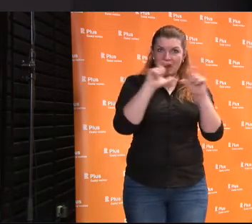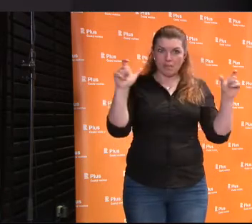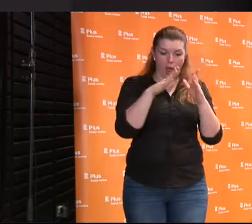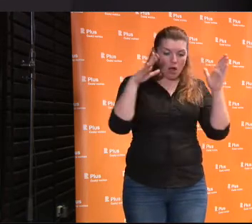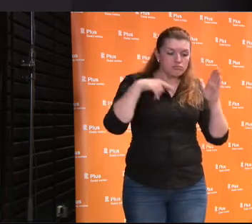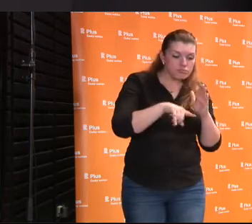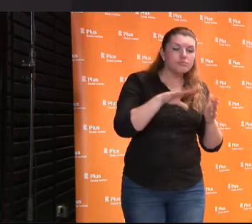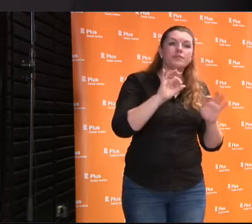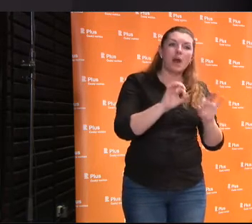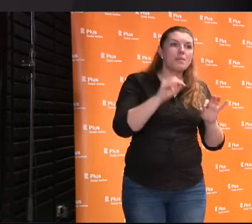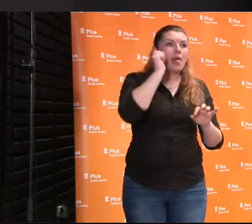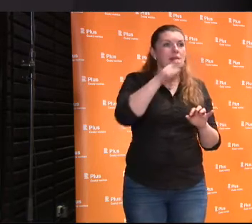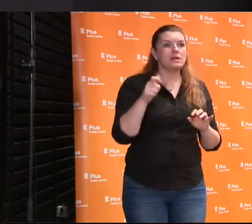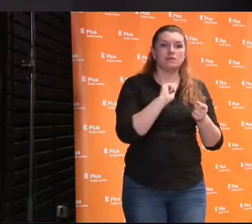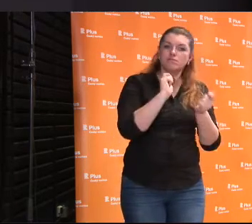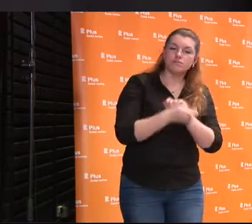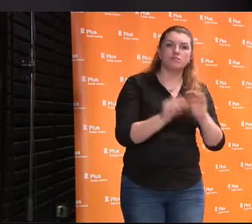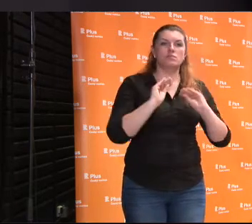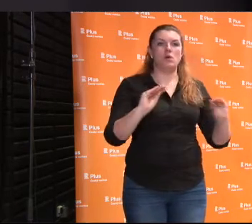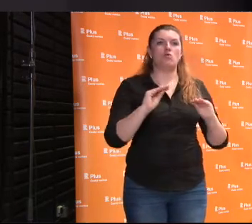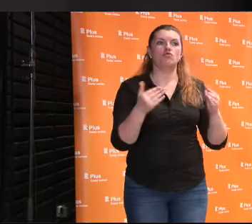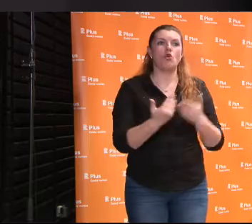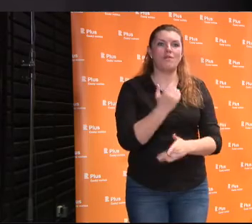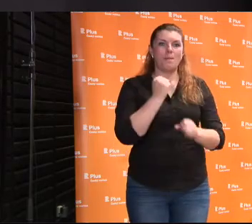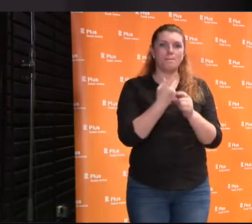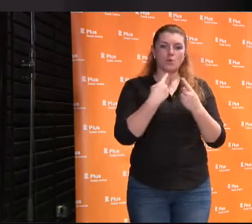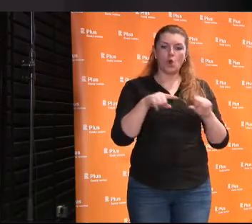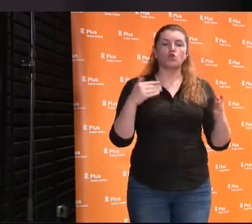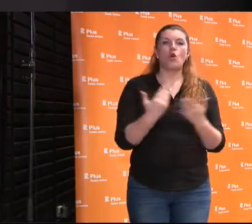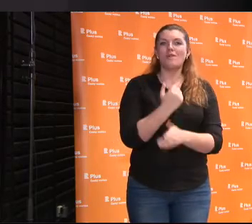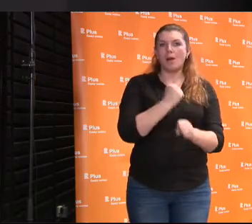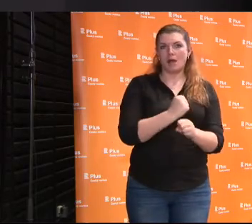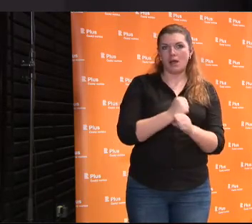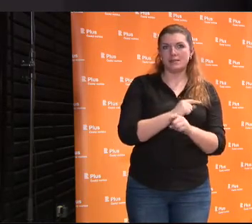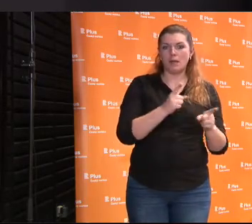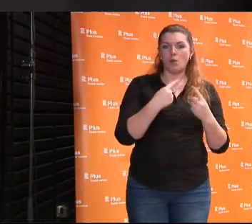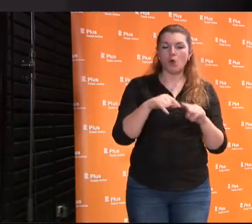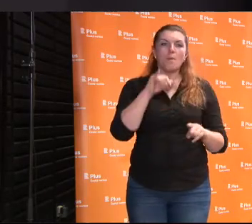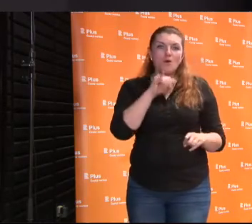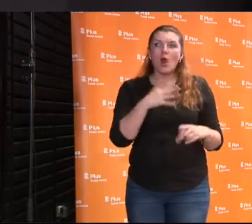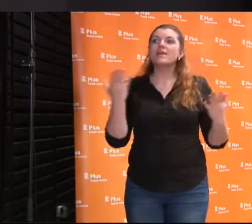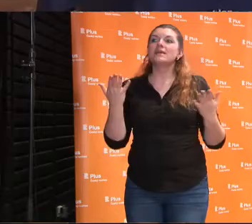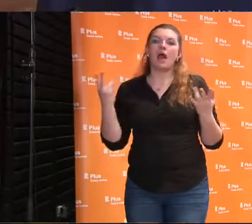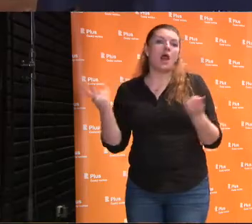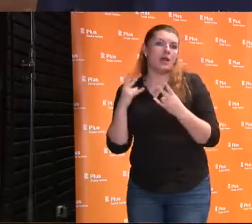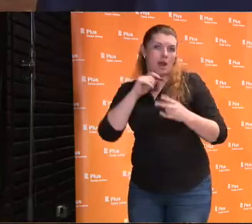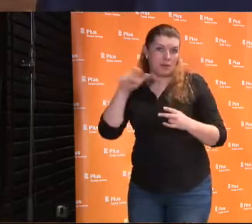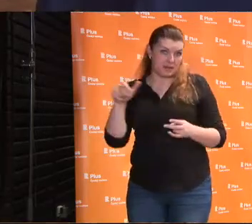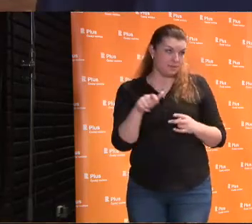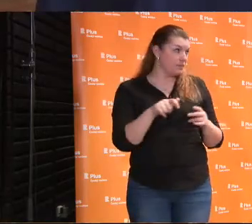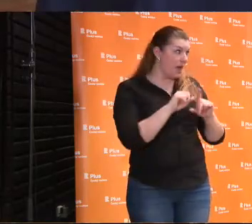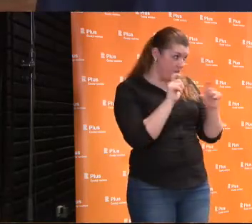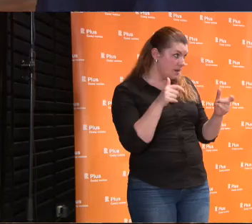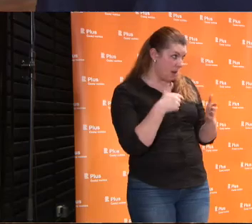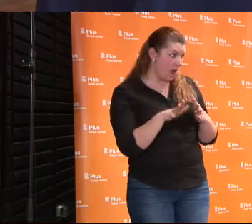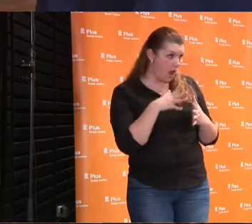lidi přeškolíte pro joby nebo pro povolání, kde scháníte lidi. A pardon, pro firmy je to pořád